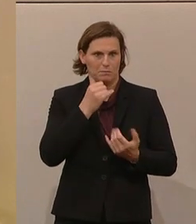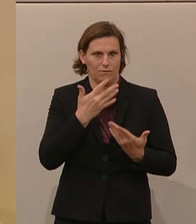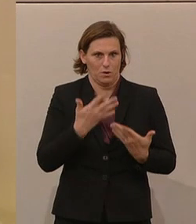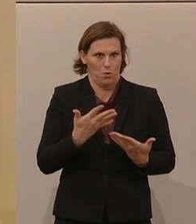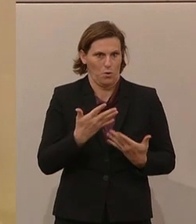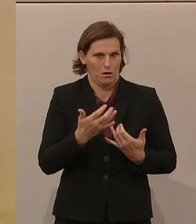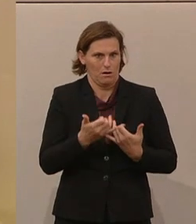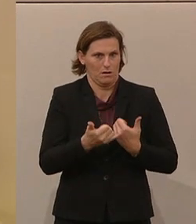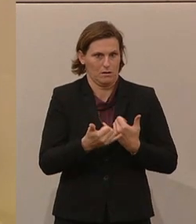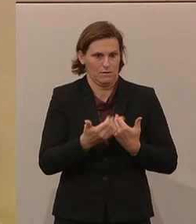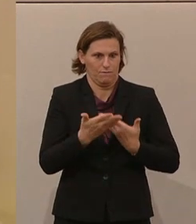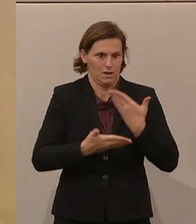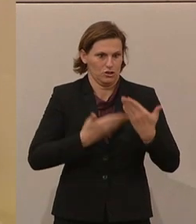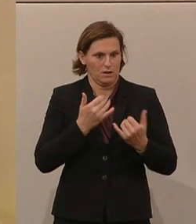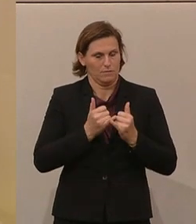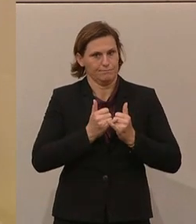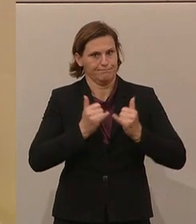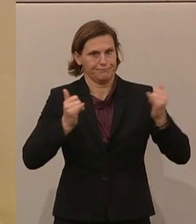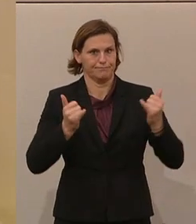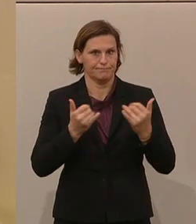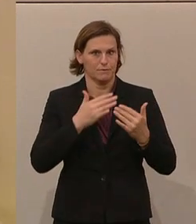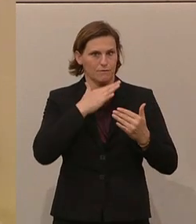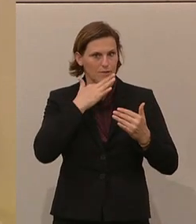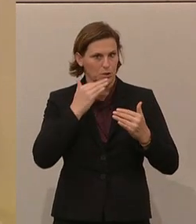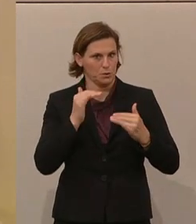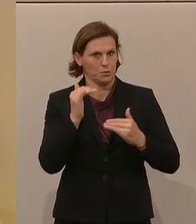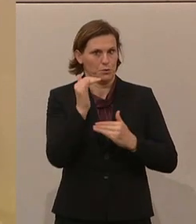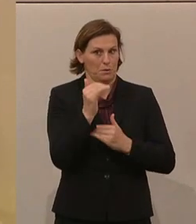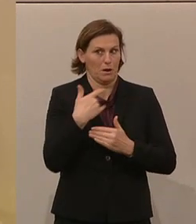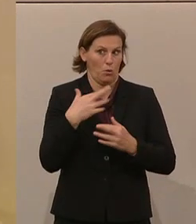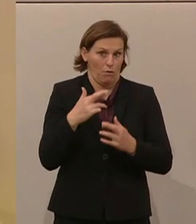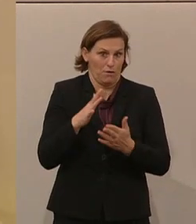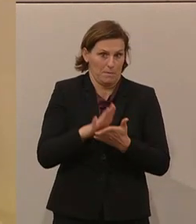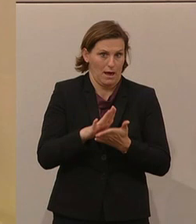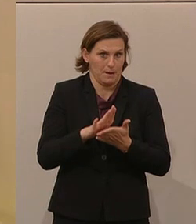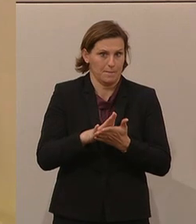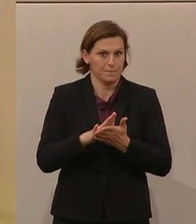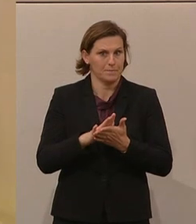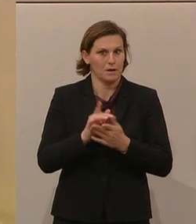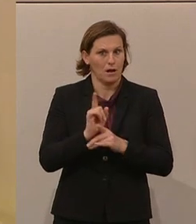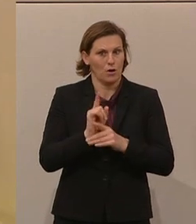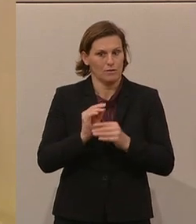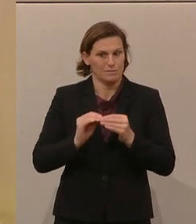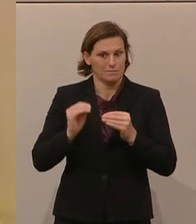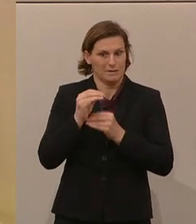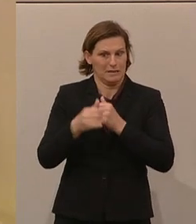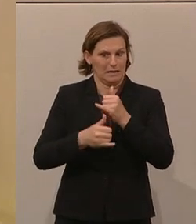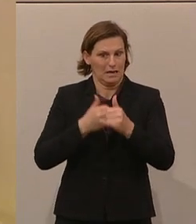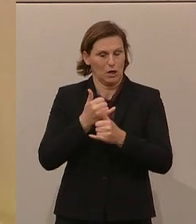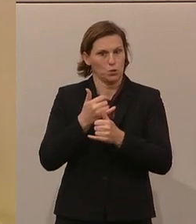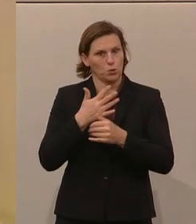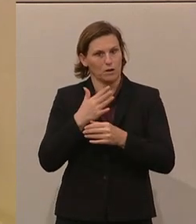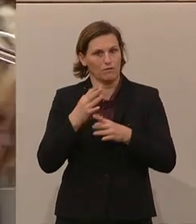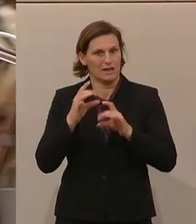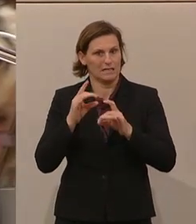Jahr. Schauen wir mal, ich hoffe, dass es das trotzdem tut. Insgesamt wären es Steigerungen pro Jahr um ca. 10 Milliarden